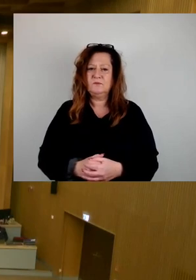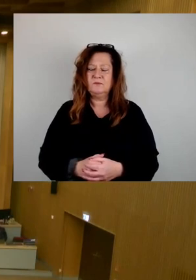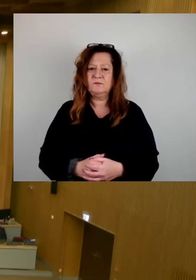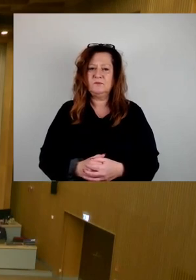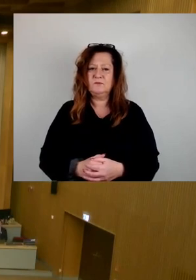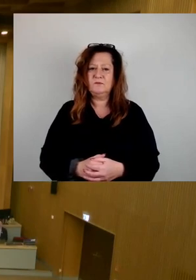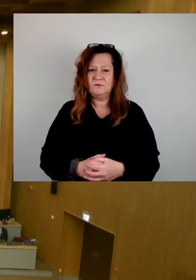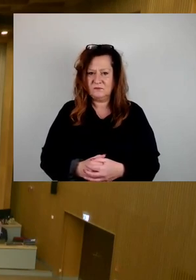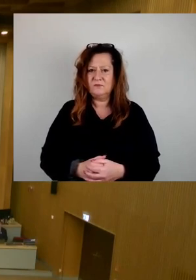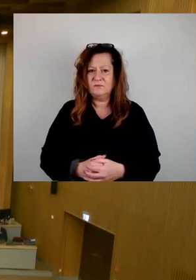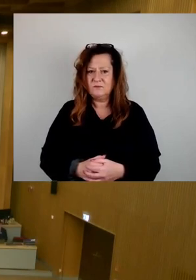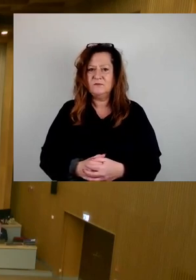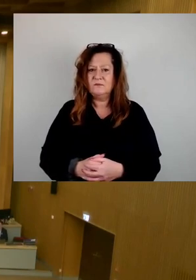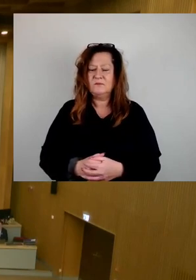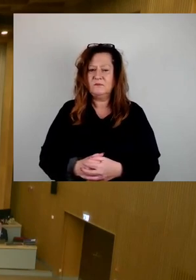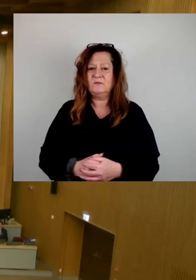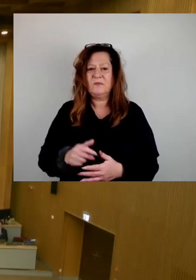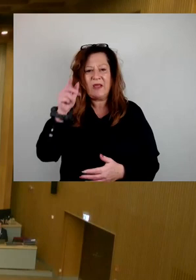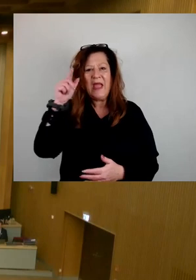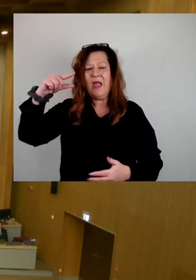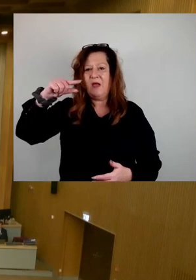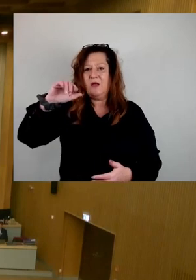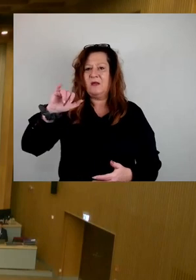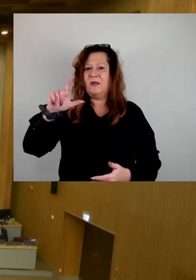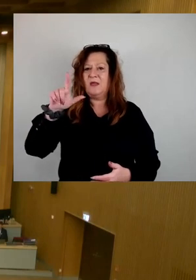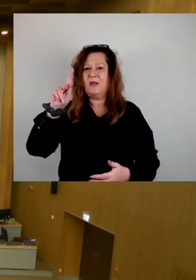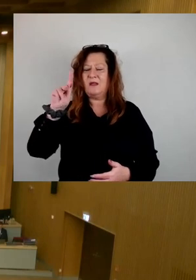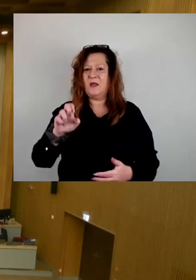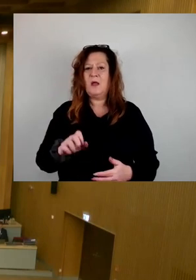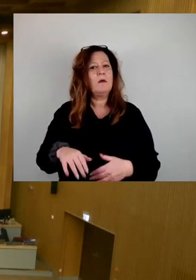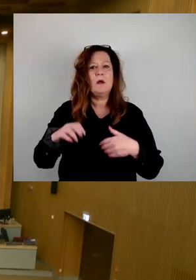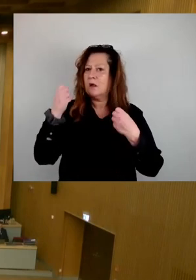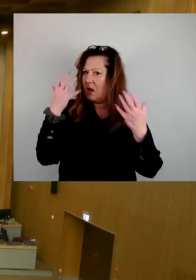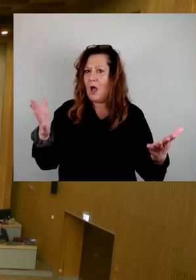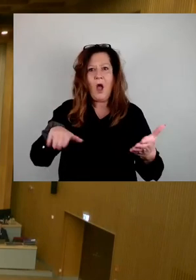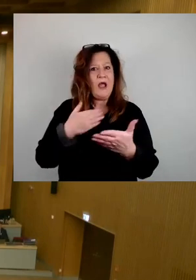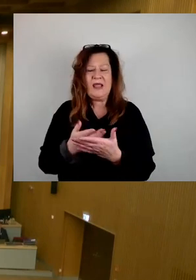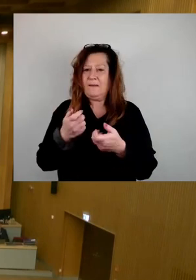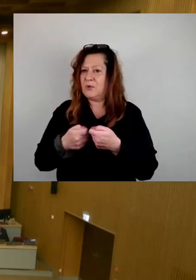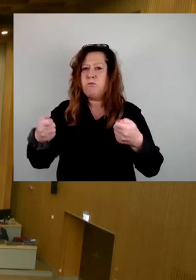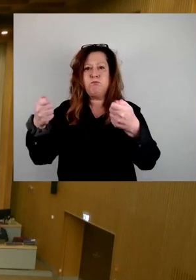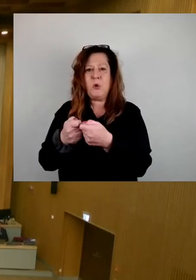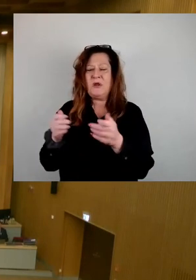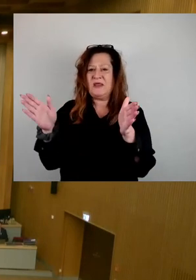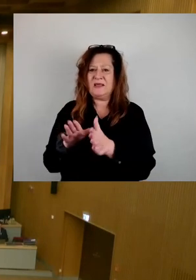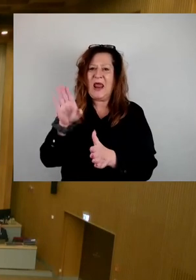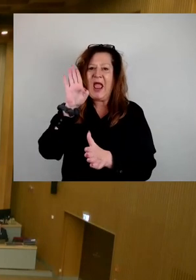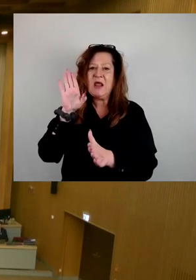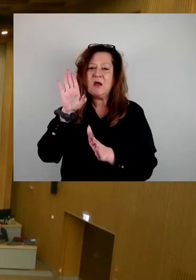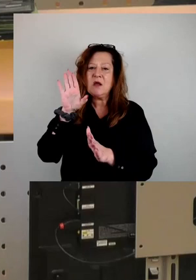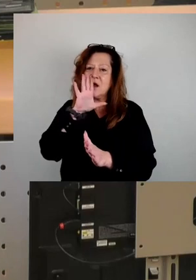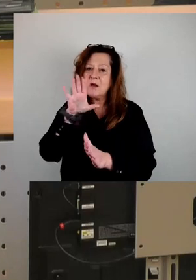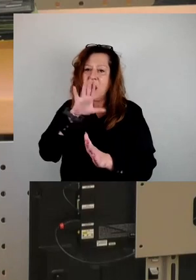Herr Lazinski, natürlich gilt das Bundeskleingartengesetz. Das Problem ist bloß, dass wir bzw.